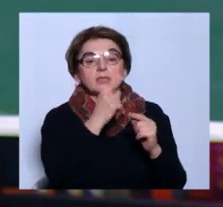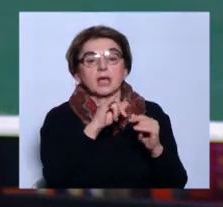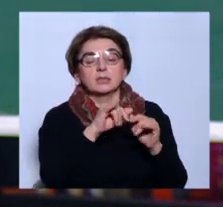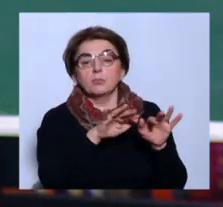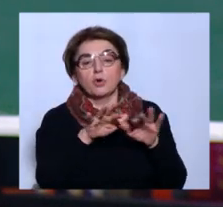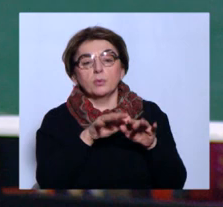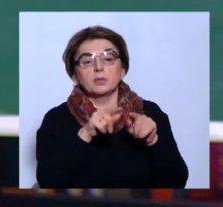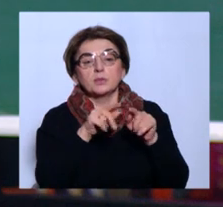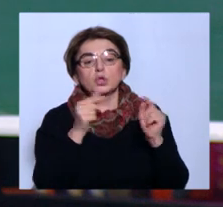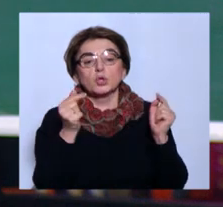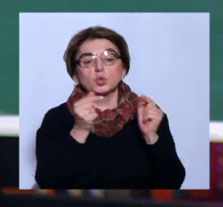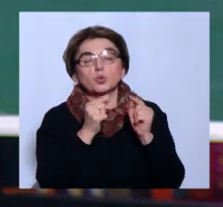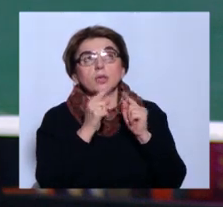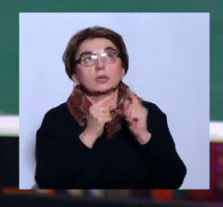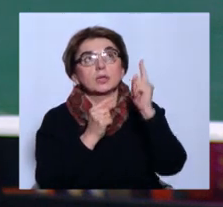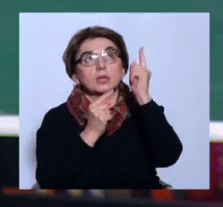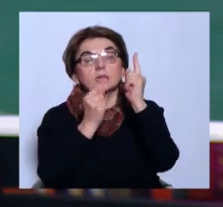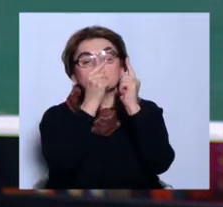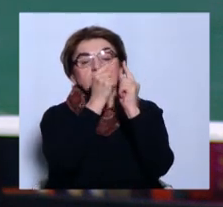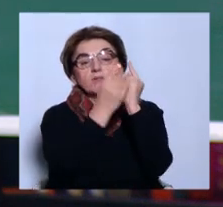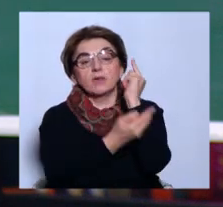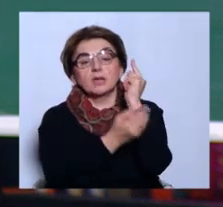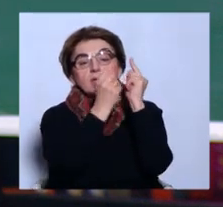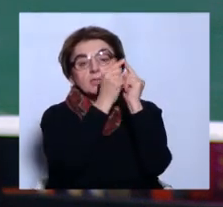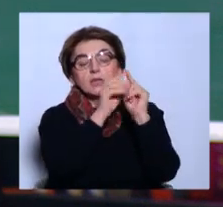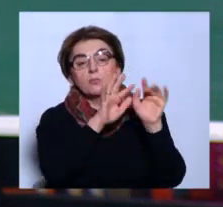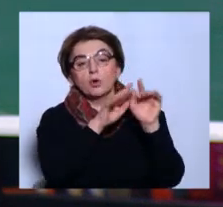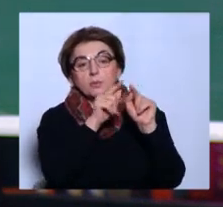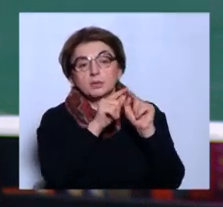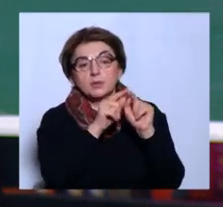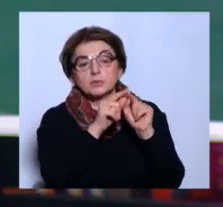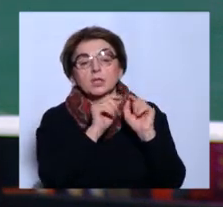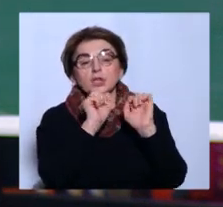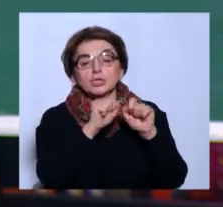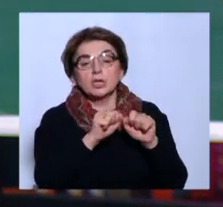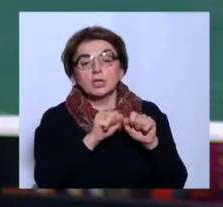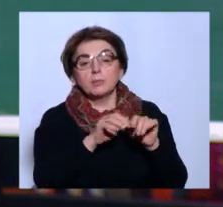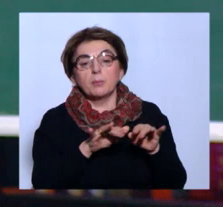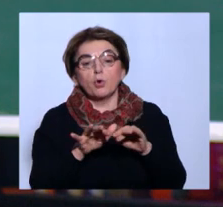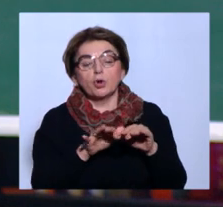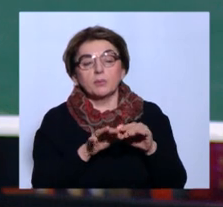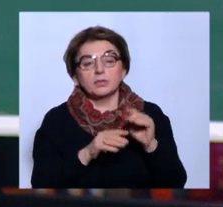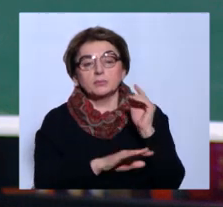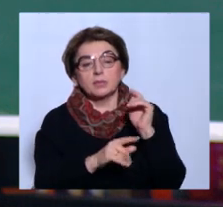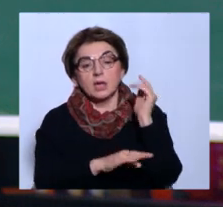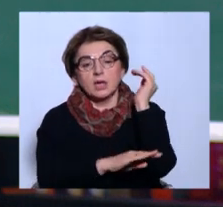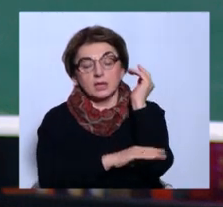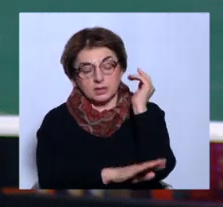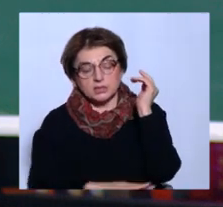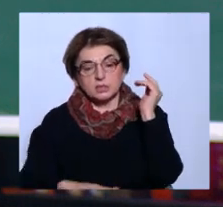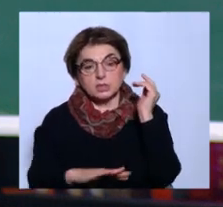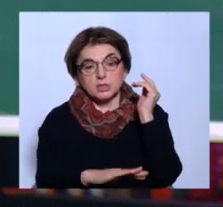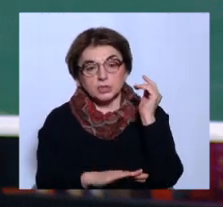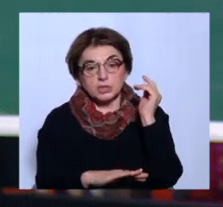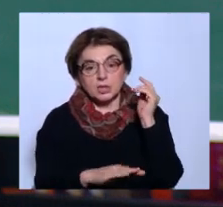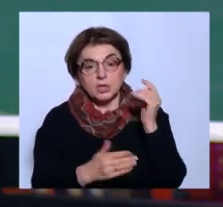წვერში მყოფი ბუზებისათვის ცალკე ამ შემთხვევაში და შეიძლება მიმდინარეობდეს ესე იგი ხის ძირში მყოფი ბუზებისათვის